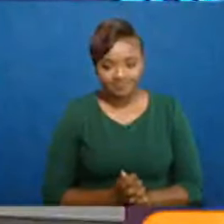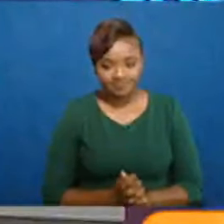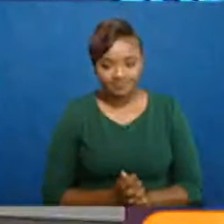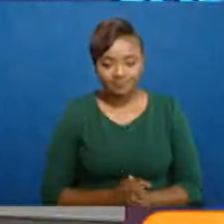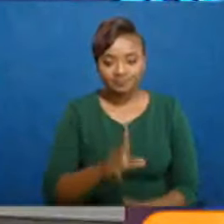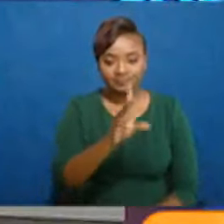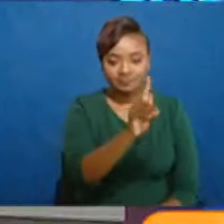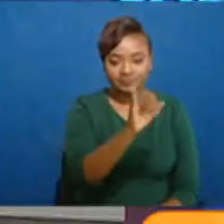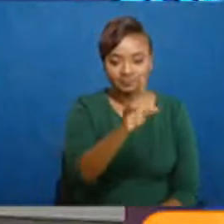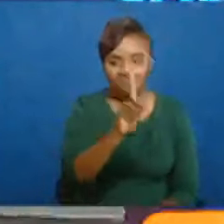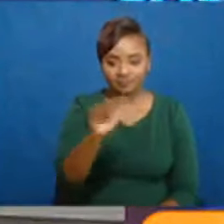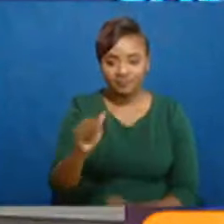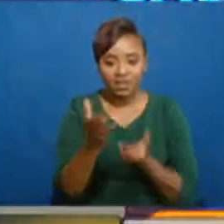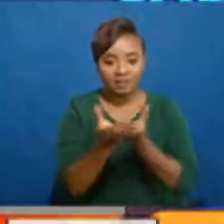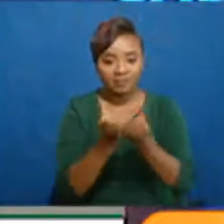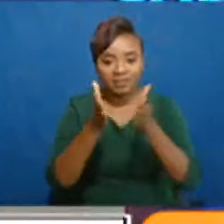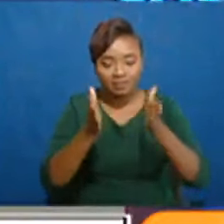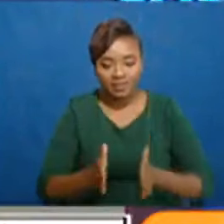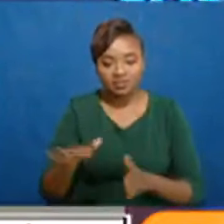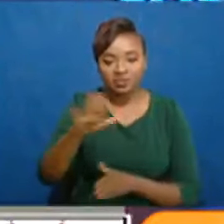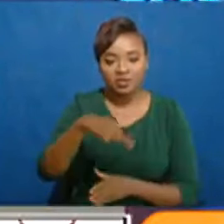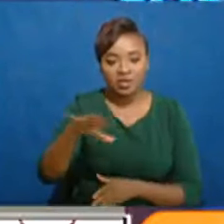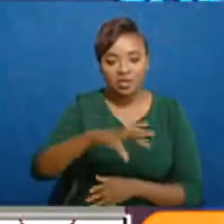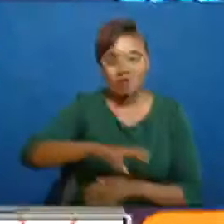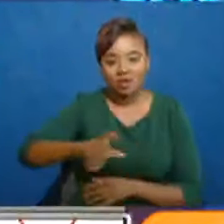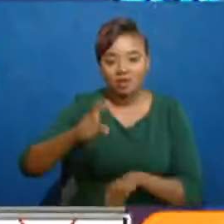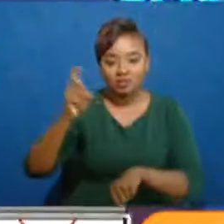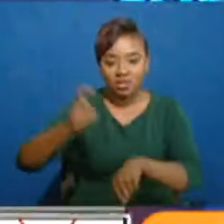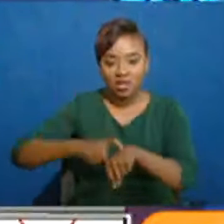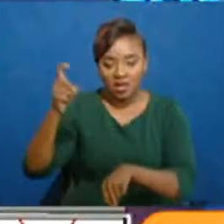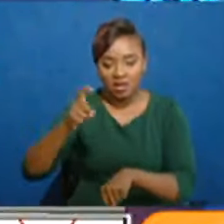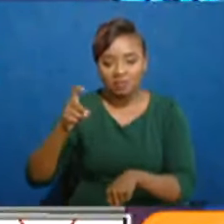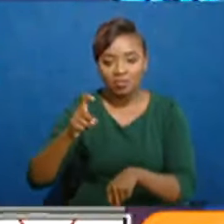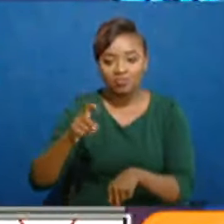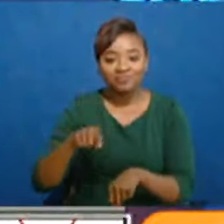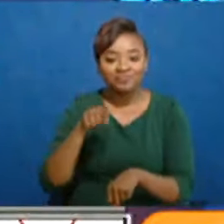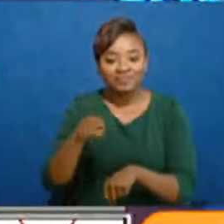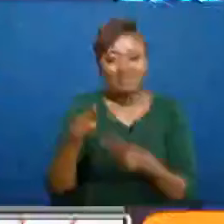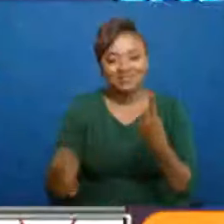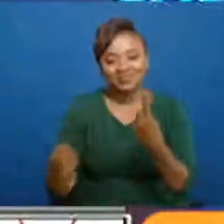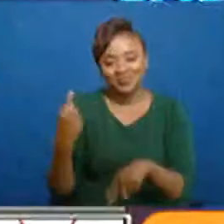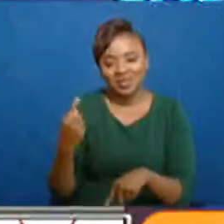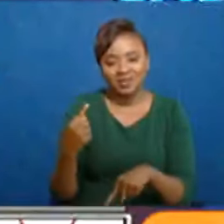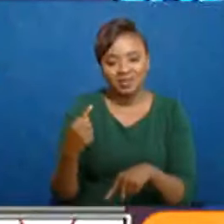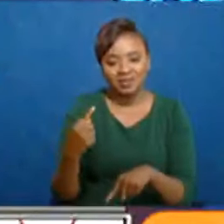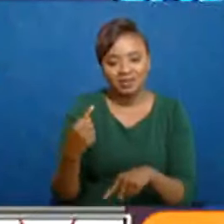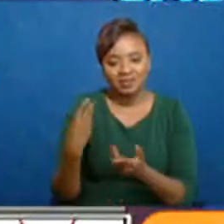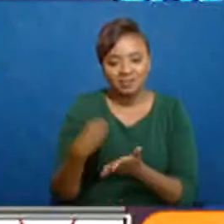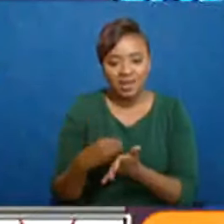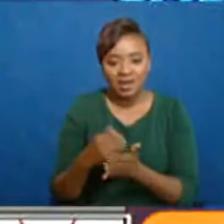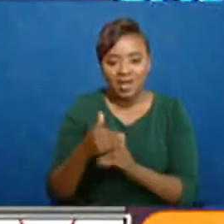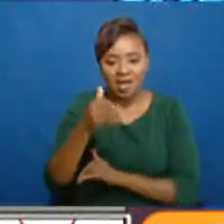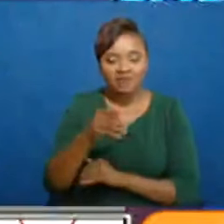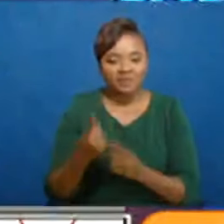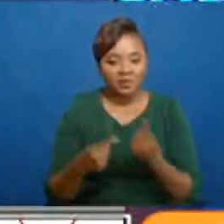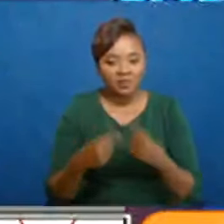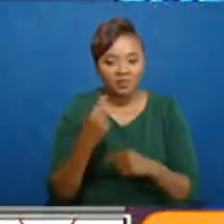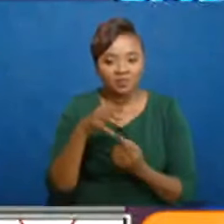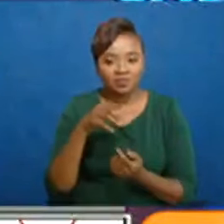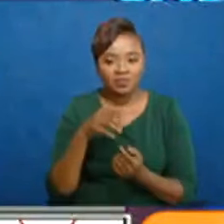Didida, mfanyabiashara katika mji wa Kiritiri, kaunti ya Embu, ndiye mshindi wa shabiki midweek jackpot baada ya kubashiri mechi